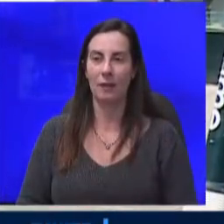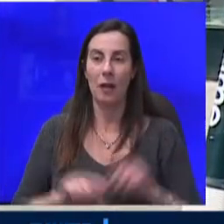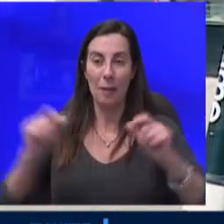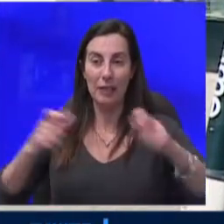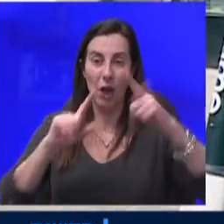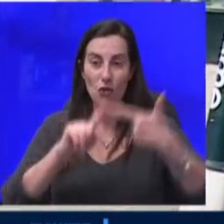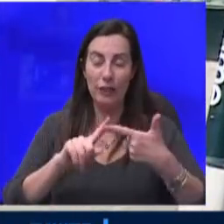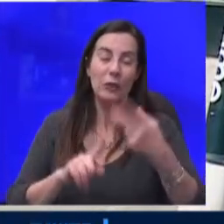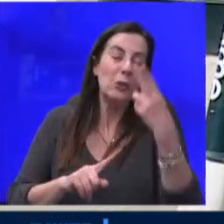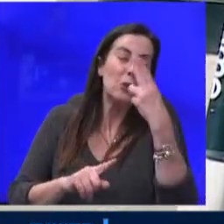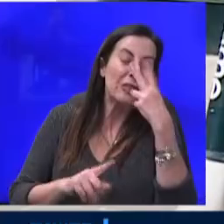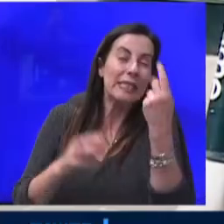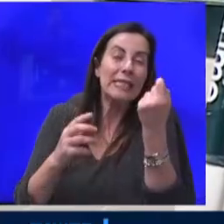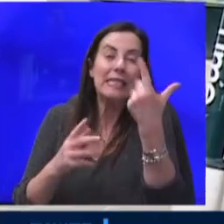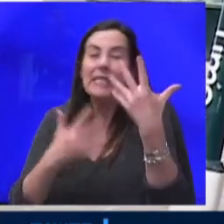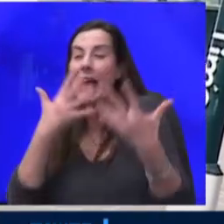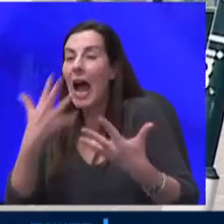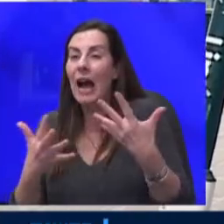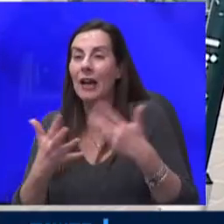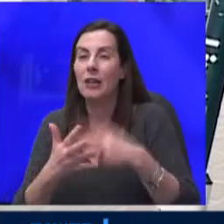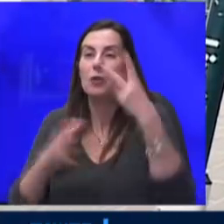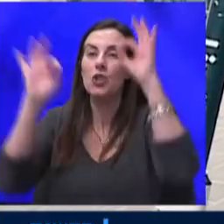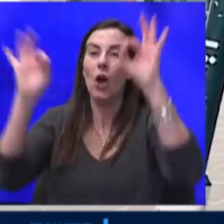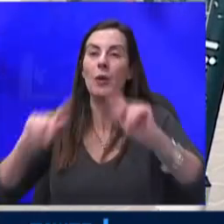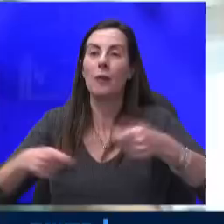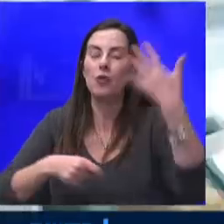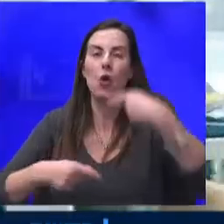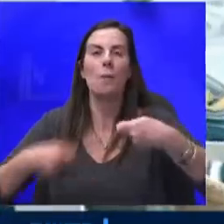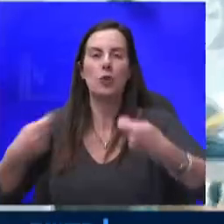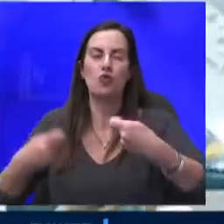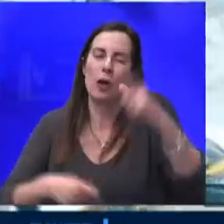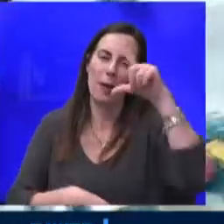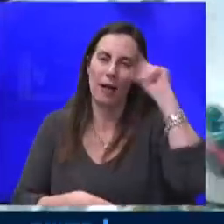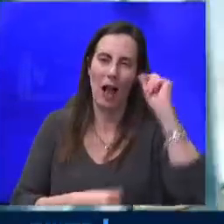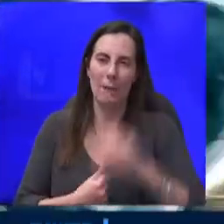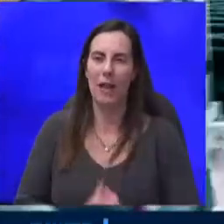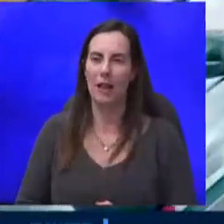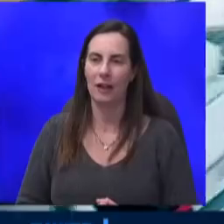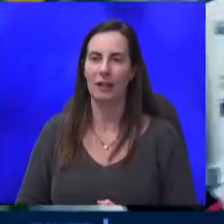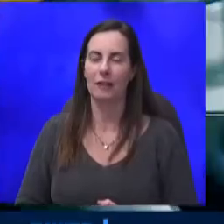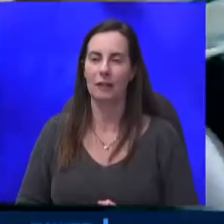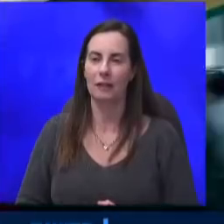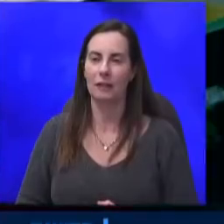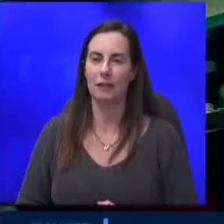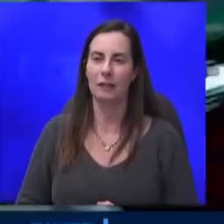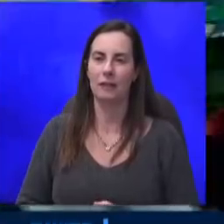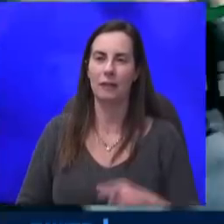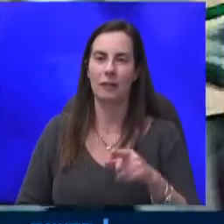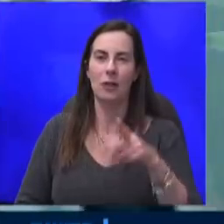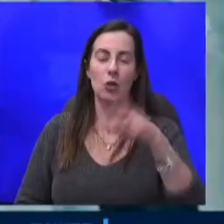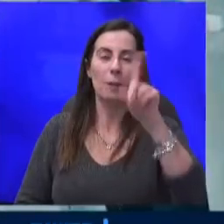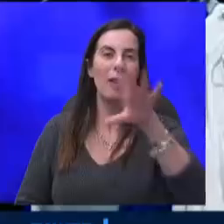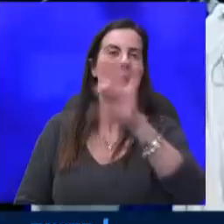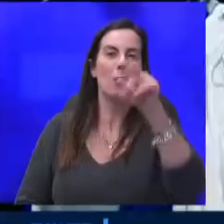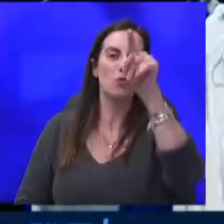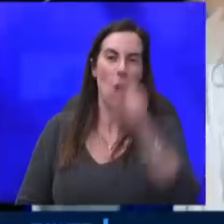להיאחז בתקווה בשתי החנויות לנעליים שהיו לו בשוק הכרמל. ירון, שאתה נוגע פה, זה 1,500 ומעלה.